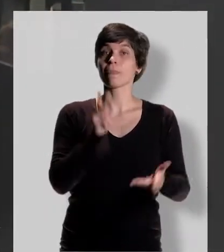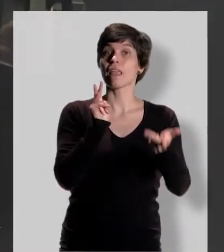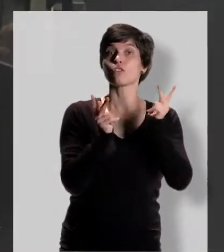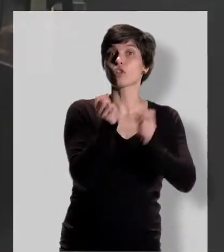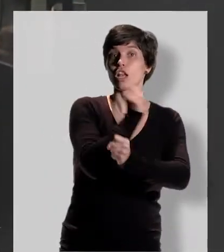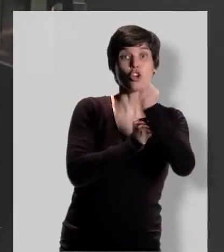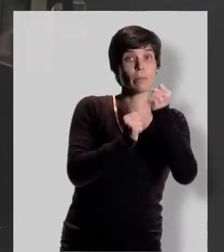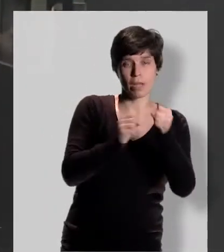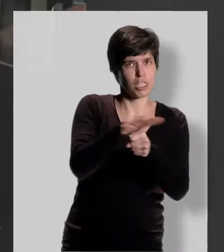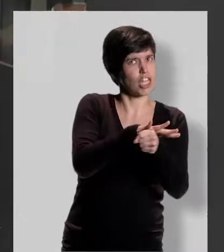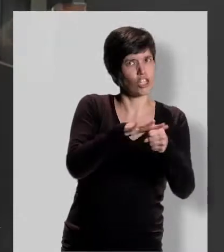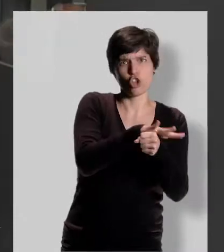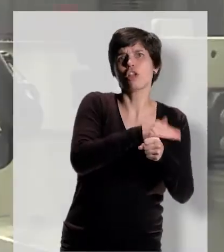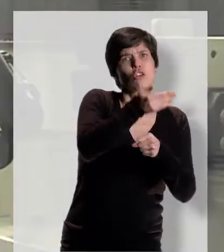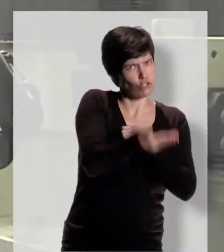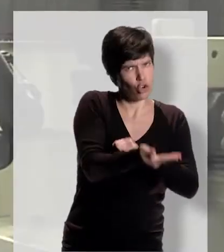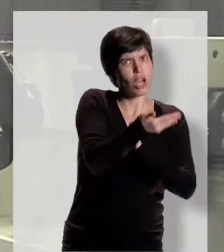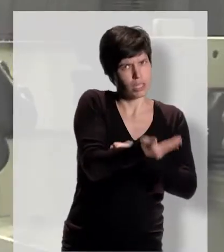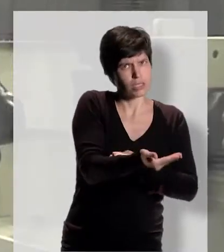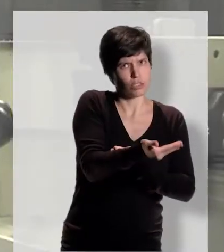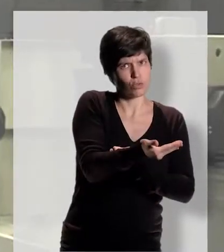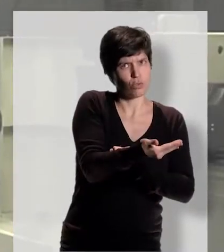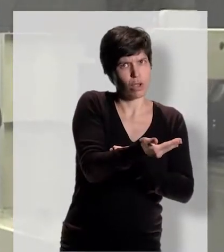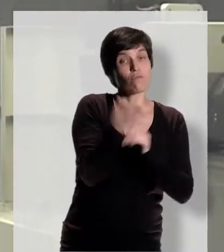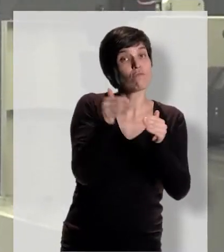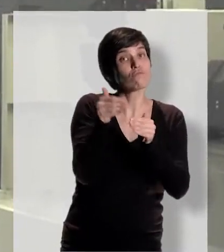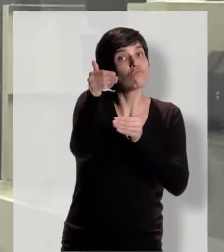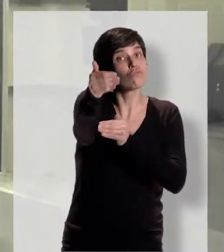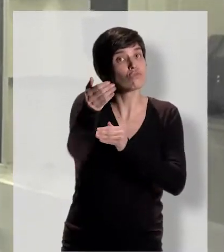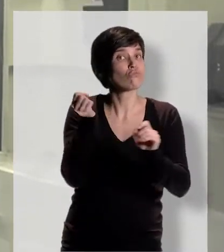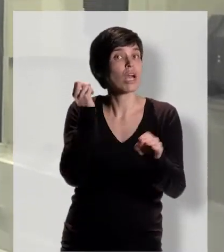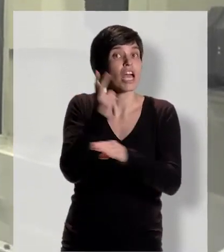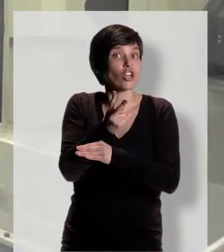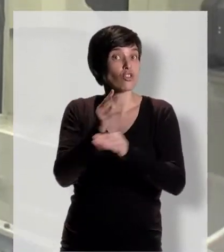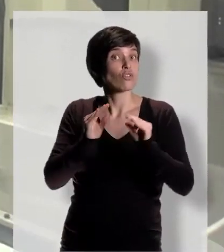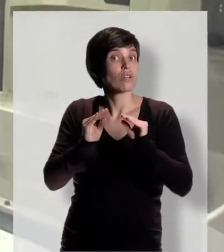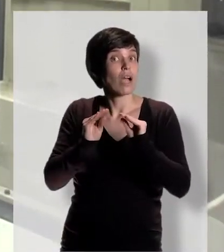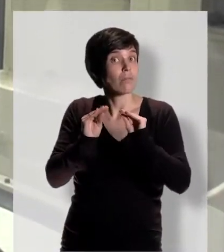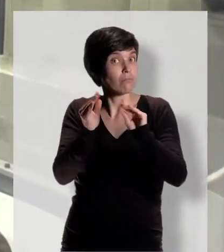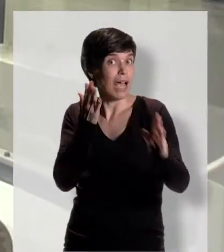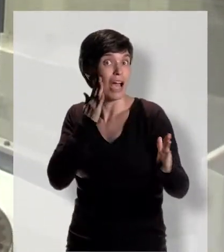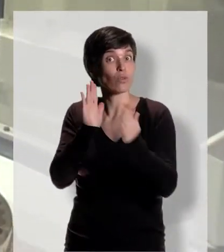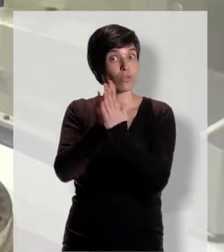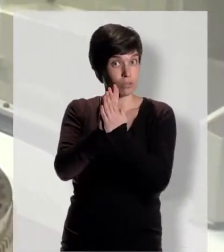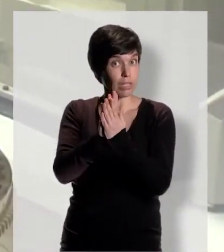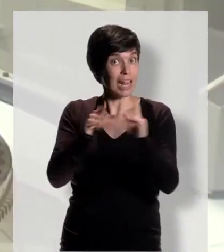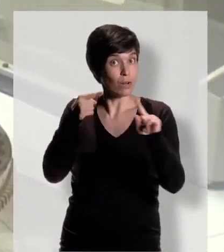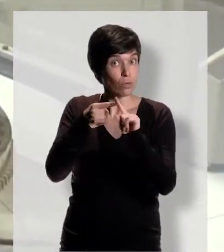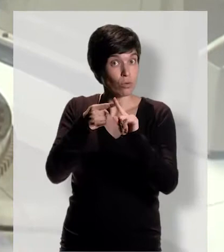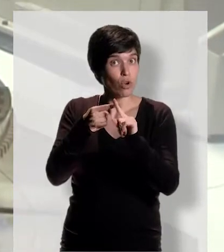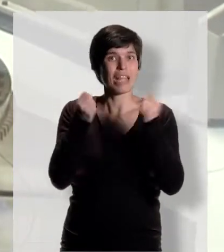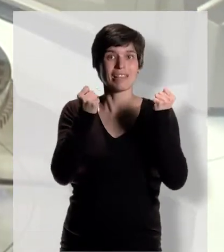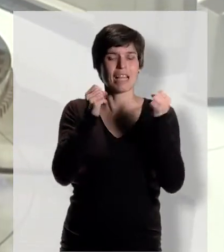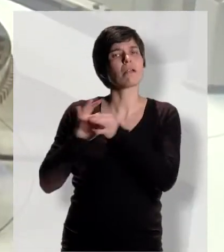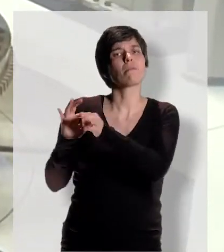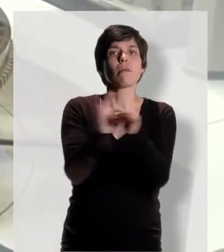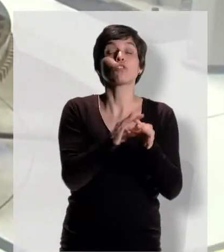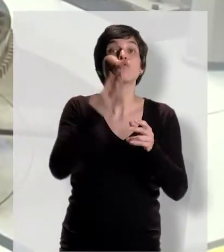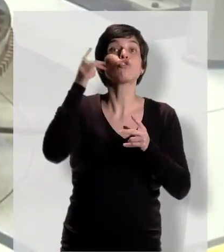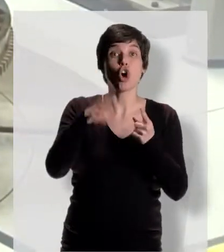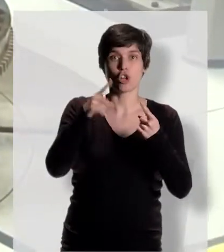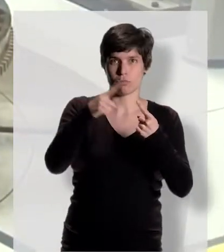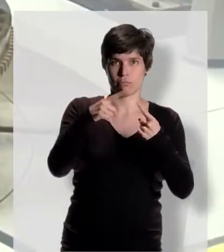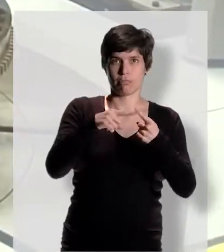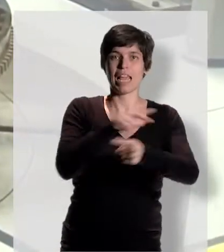Oso sektore garrantzitsua da euskal ekonomian, eta dakartzan erronkei aurre egin ahal izateko, indarrak batu